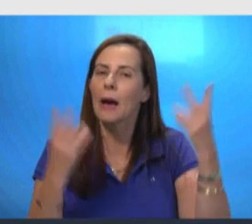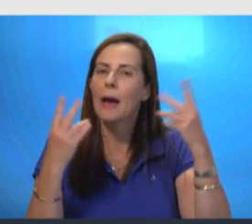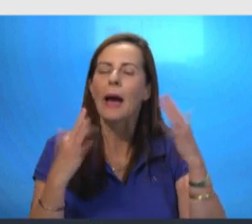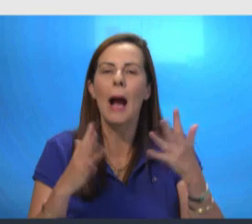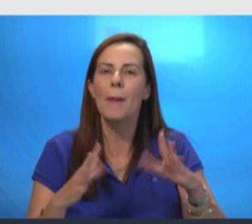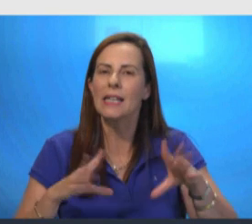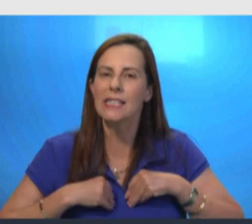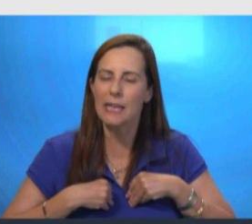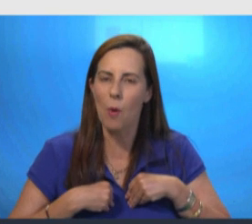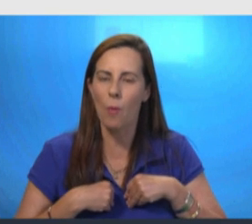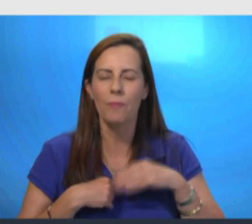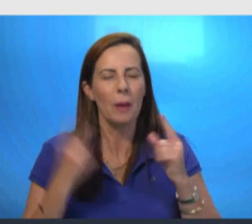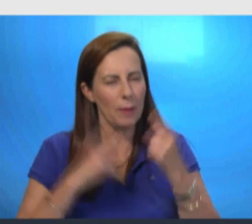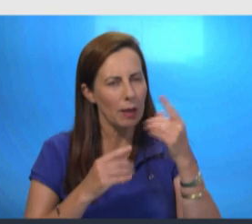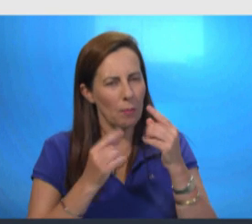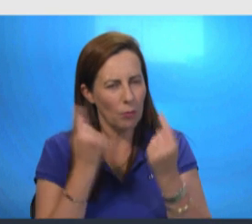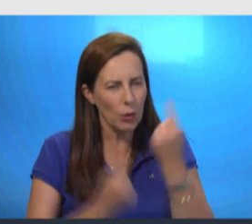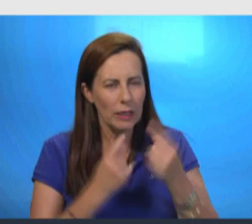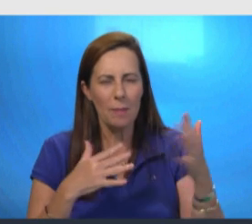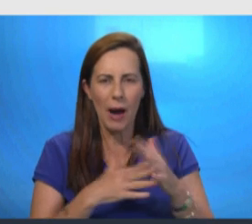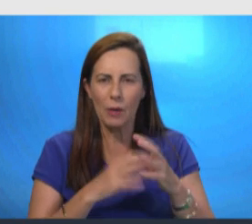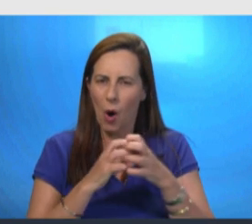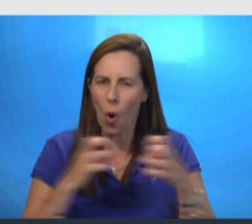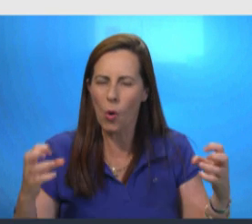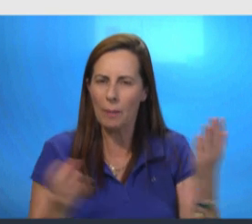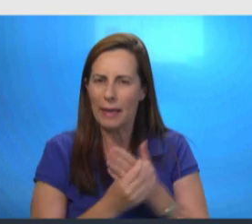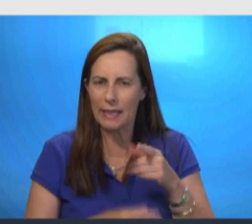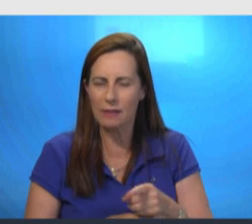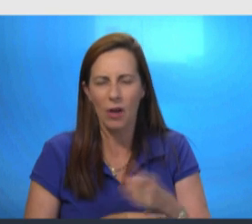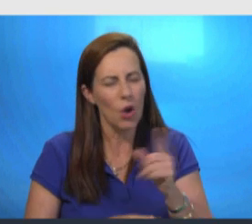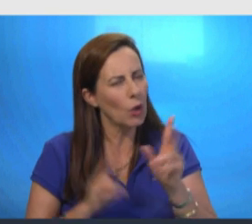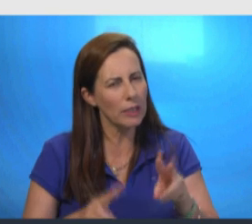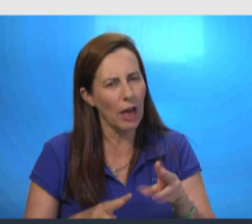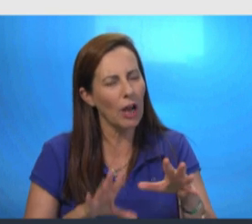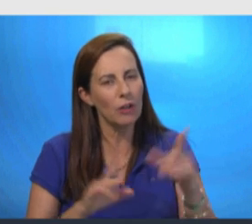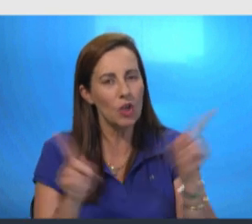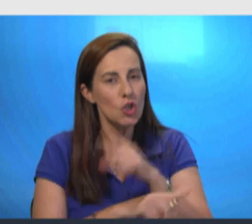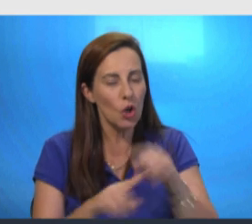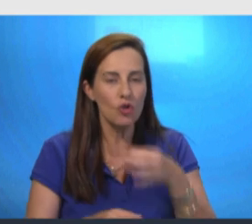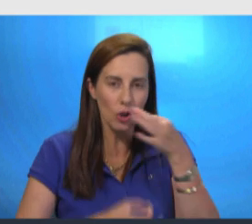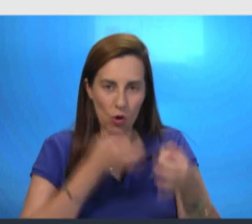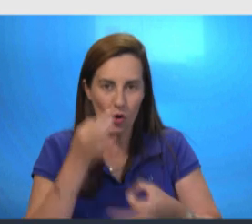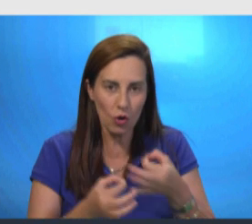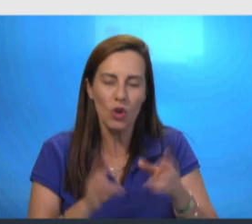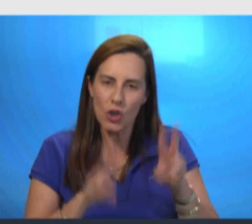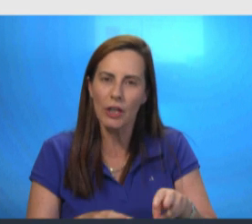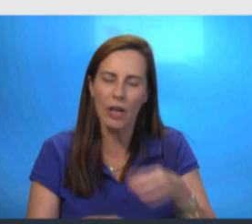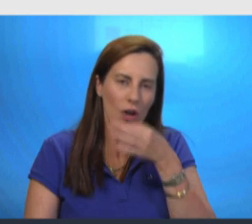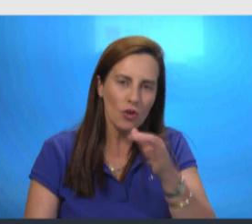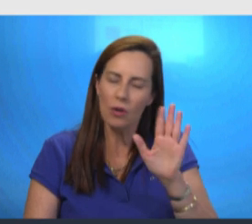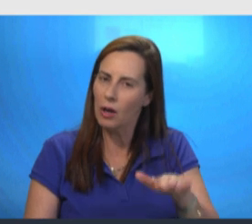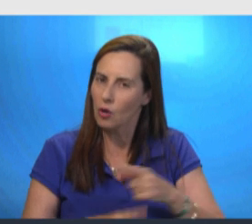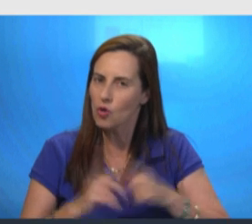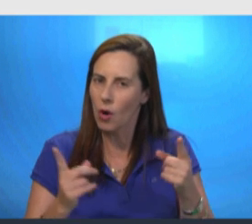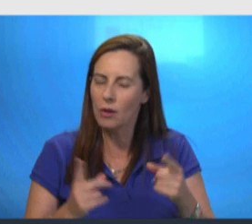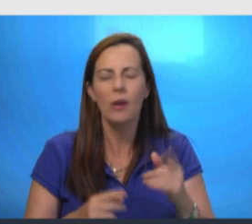המעשים. במקרים בודדים מהחקירות הארוכות בתיק זה לא ניתן לשלול אפשרות שנשאלו שאלות שניתן היה לשאול באופן שונה.